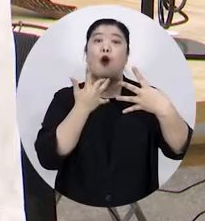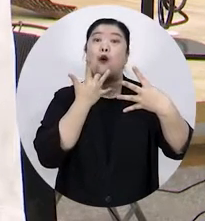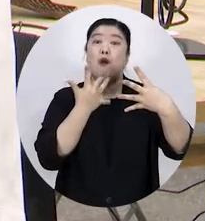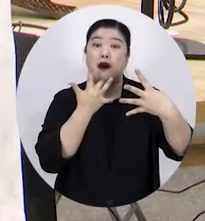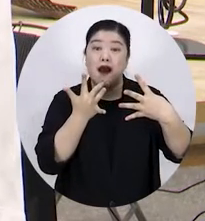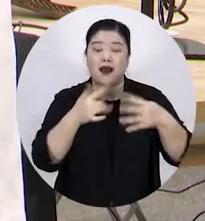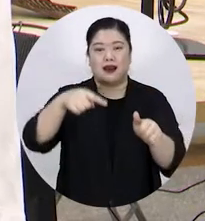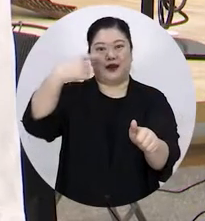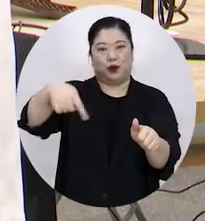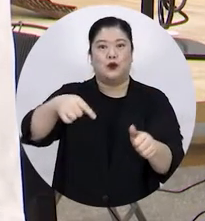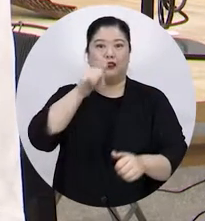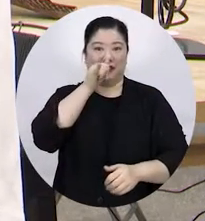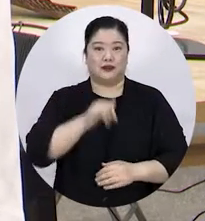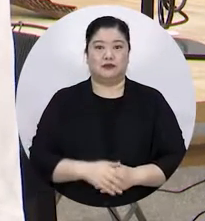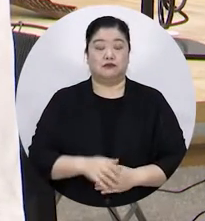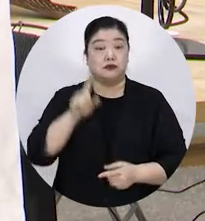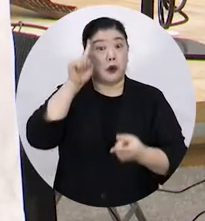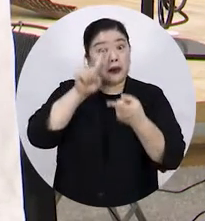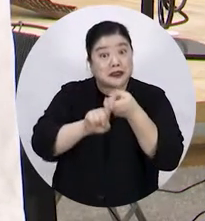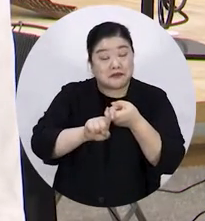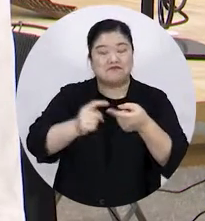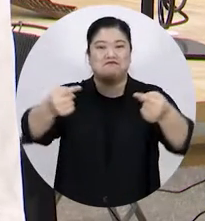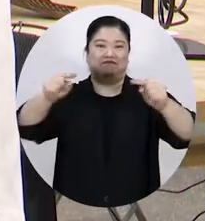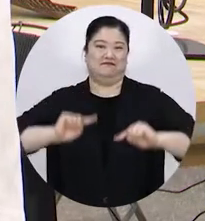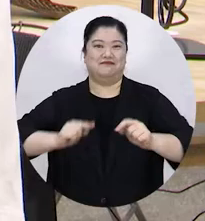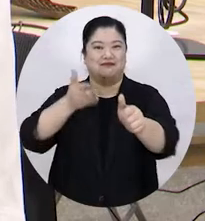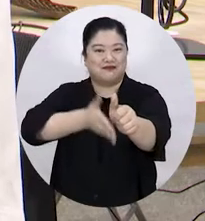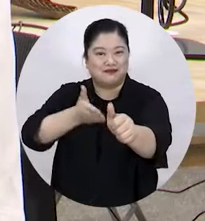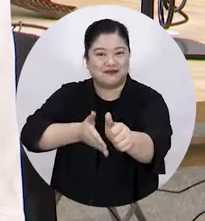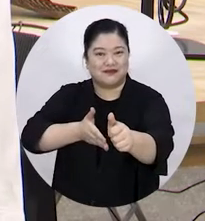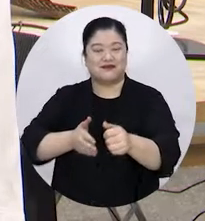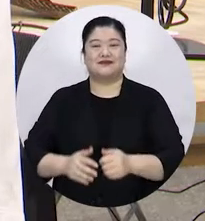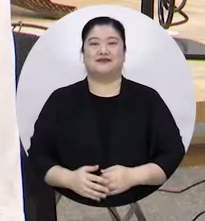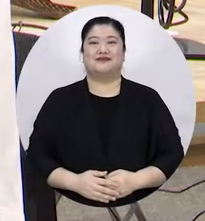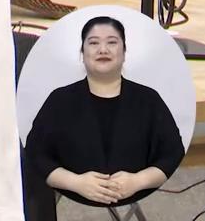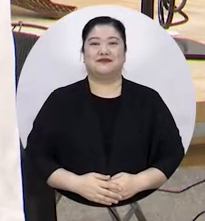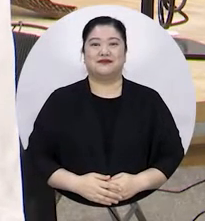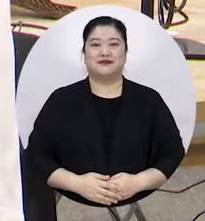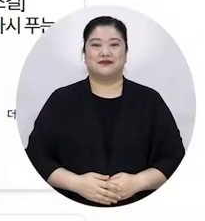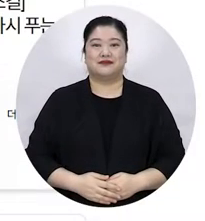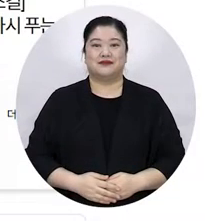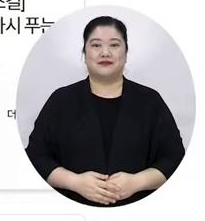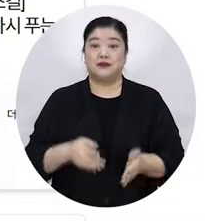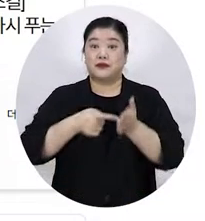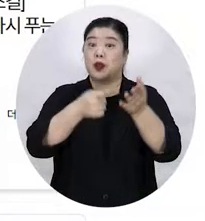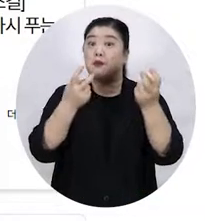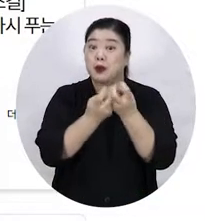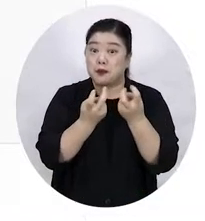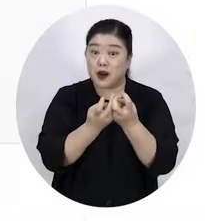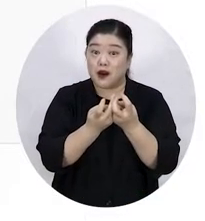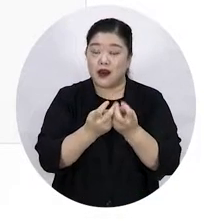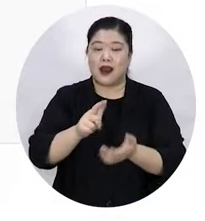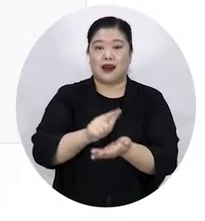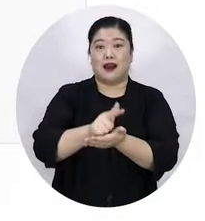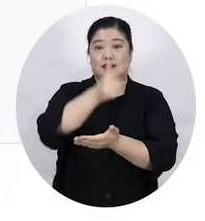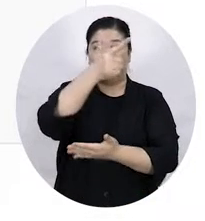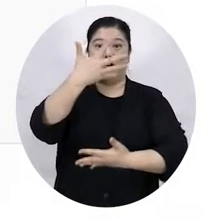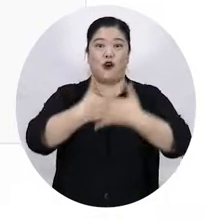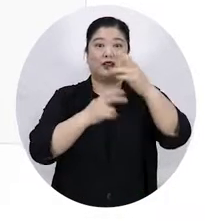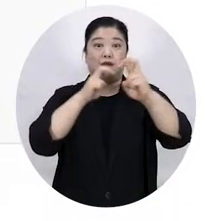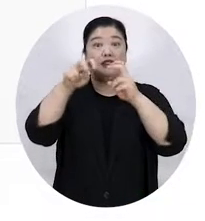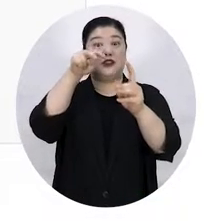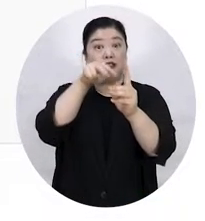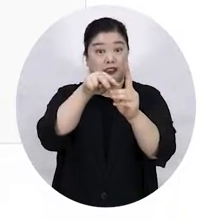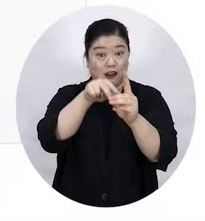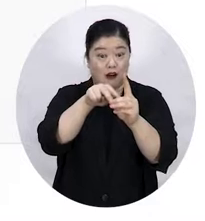장비 사용 교육을 진행합니다. 관심 있는 구민 여러분의 많은 참여 부탁드립니다. 이용 신청은 강서구